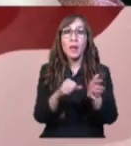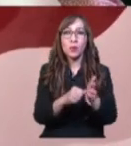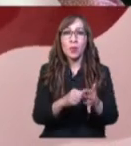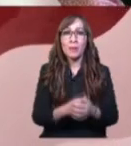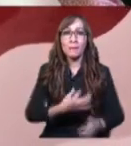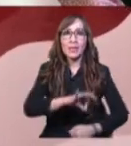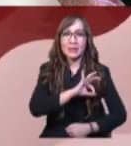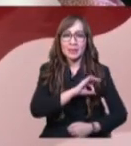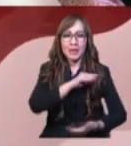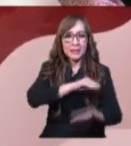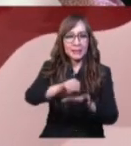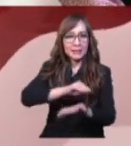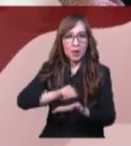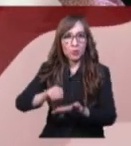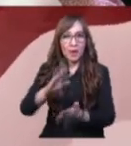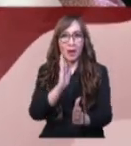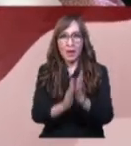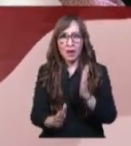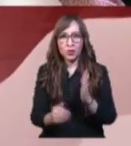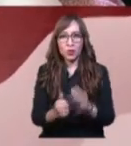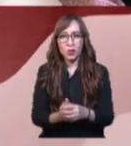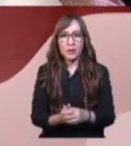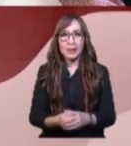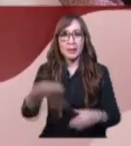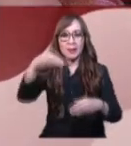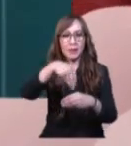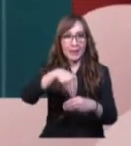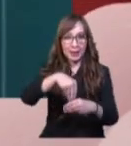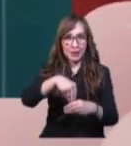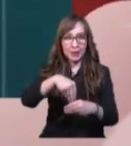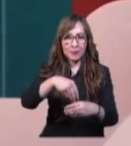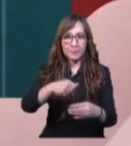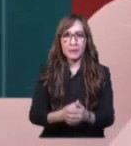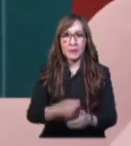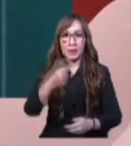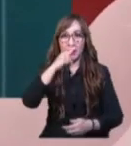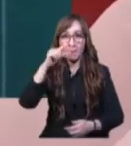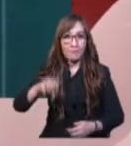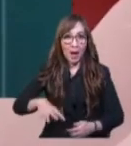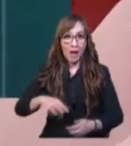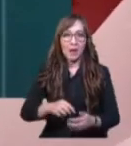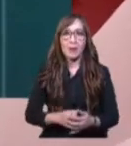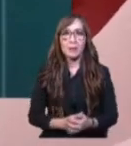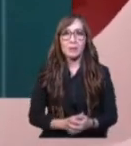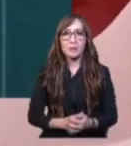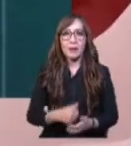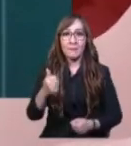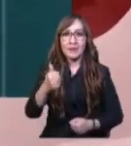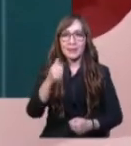langsung ke rekening bank penyalur, jadi bisa dicek di BRI juga sudah